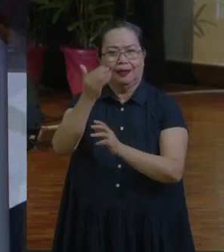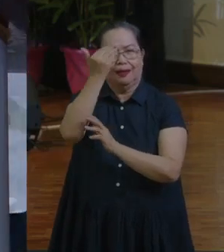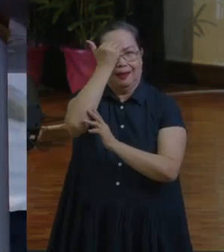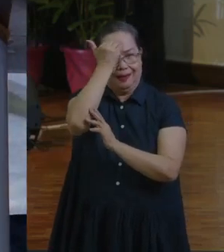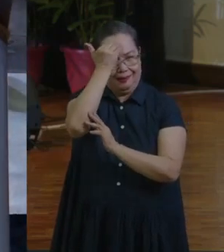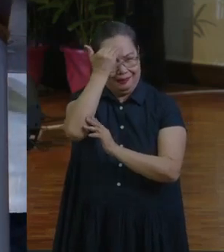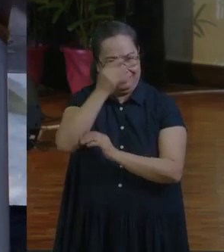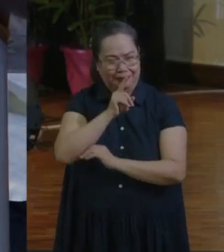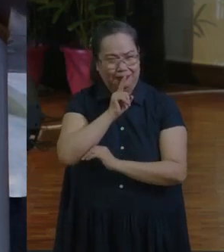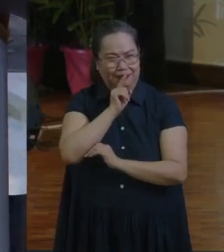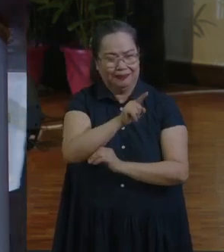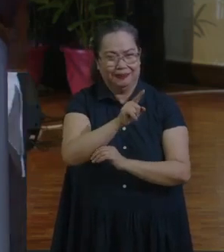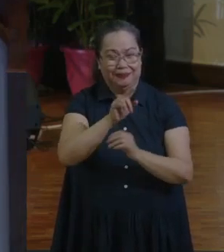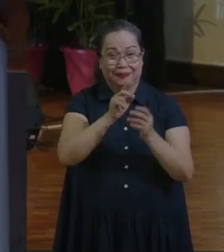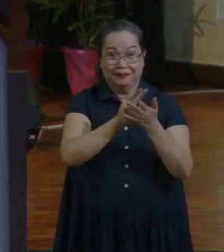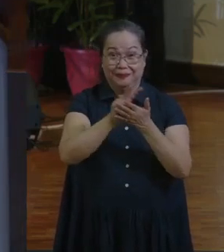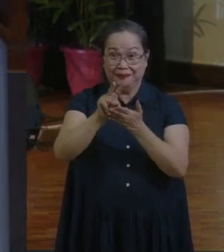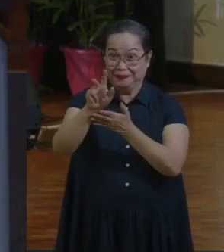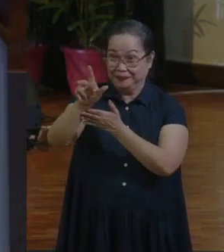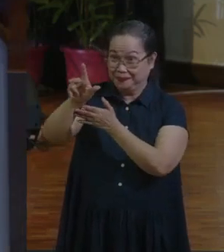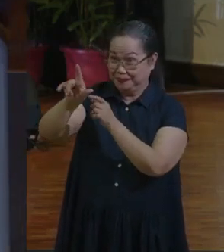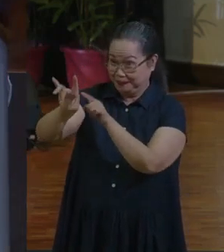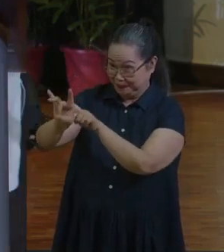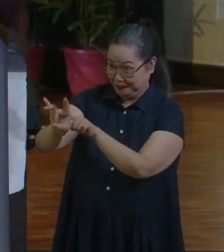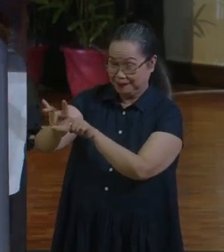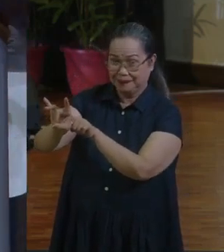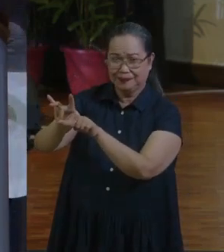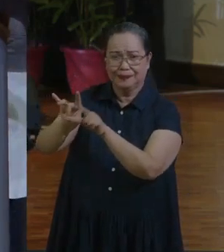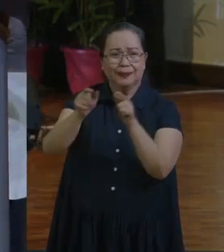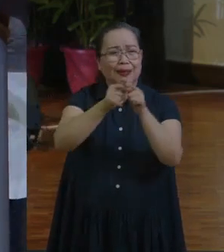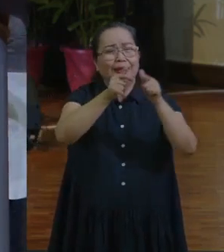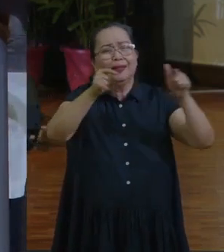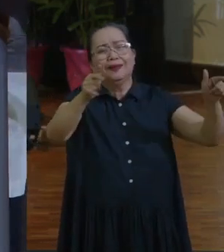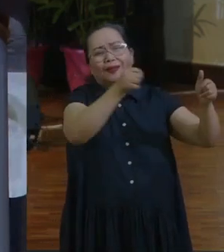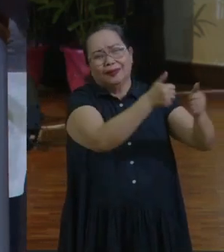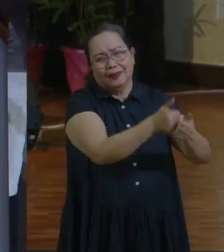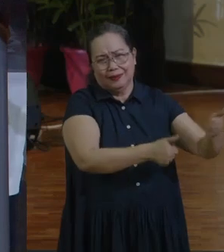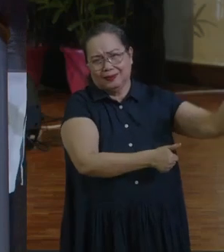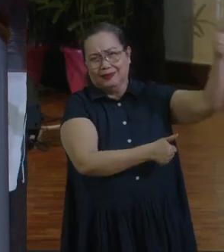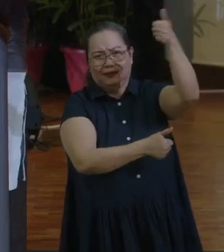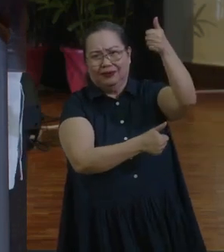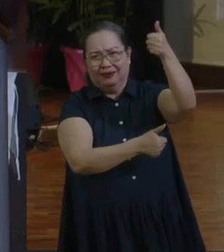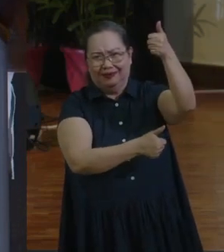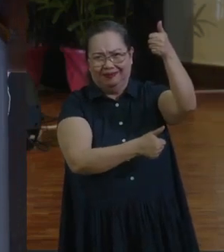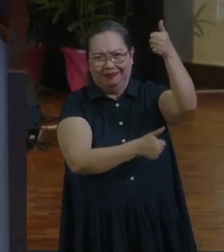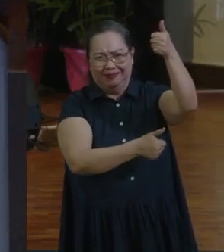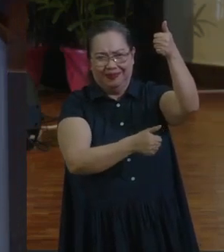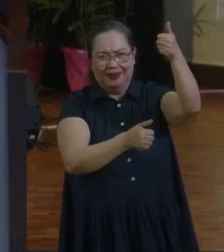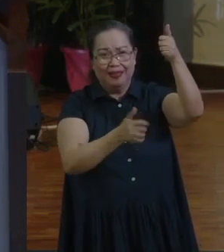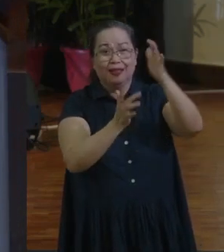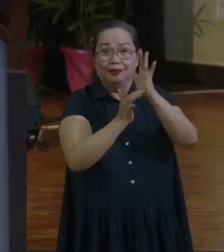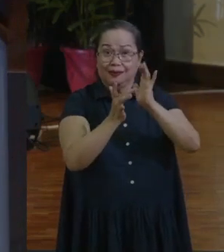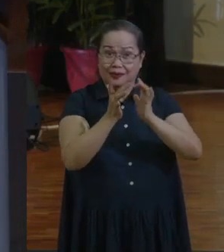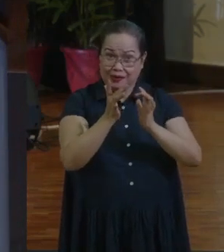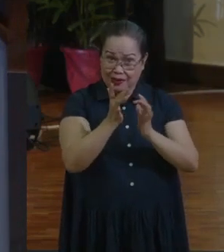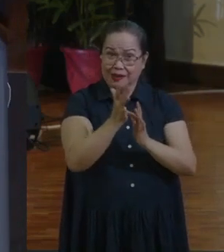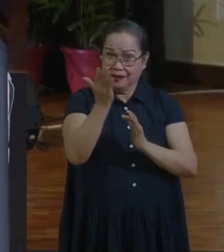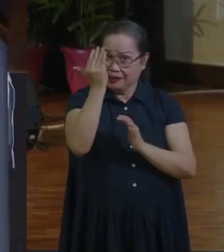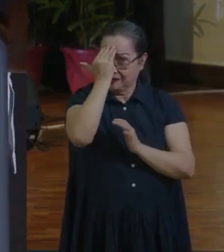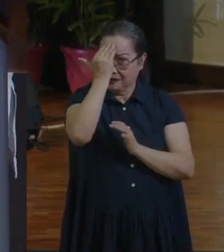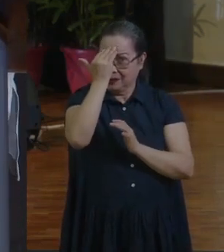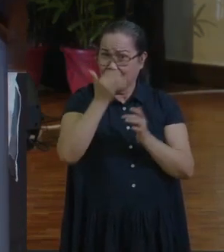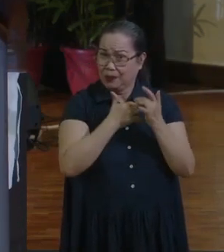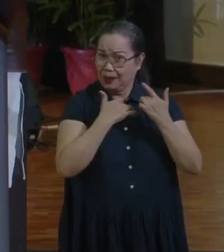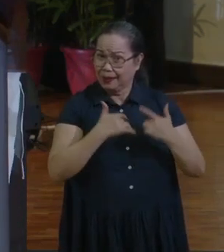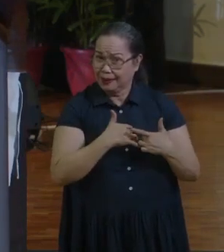Sa verse 28 nga, sinabi niya, He is the greatest of all. Alam ni Jesus ang kanyang